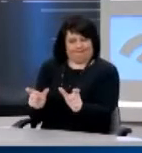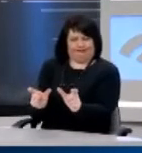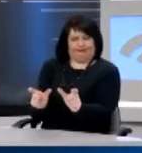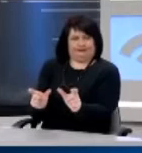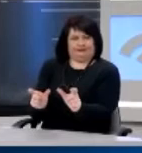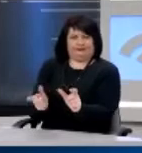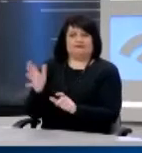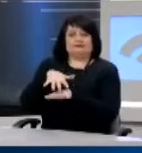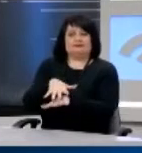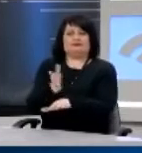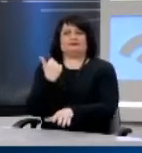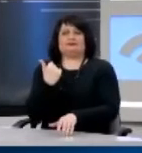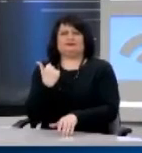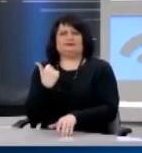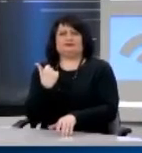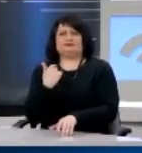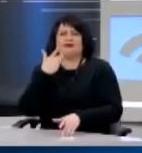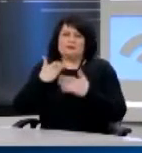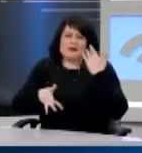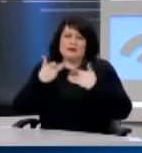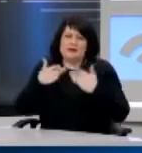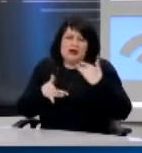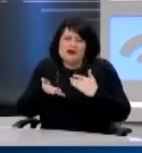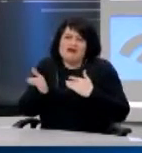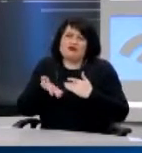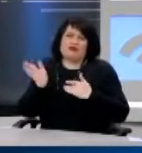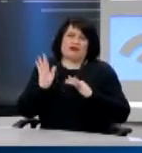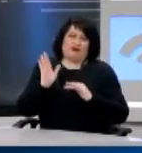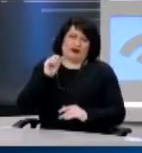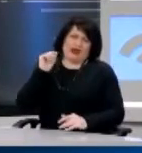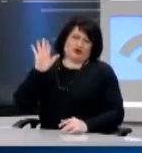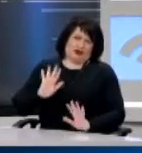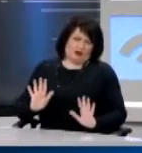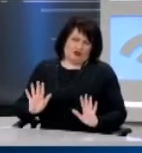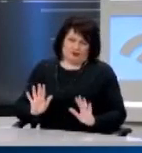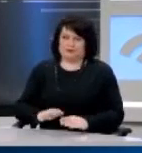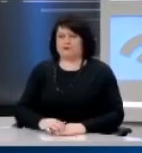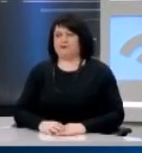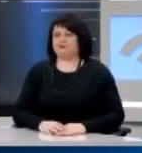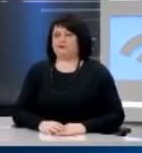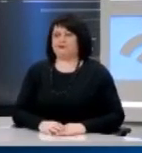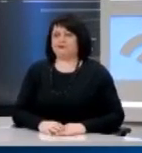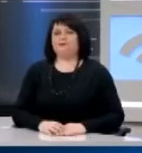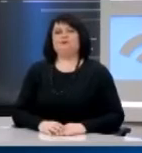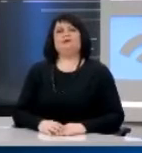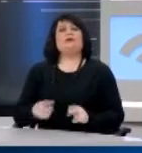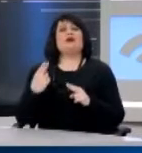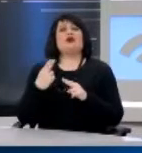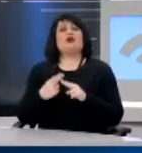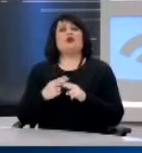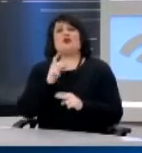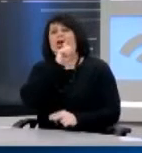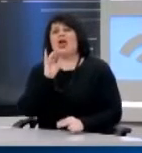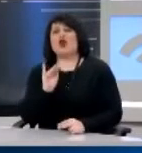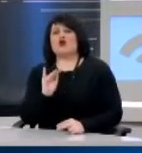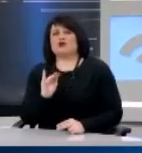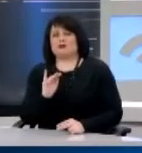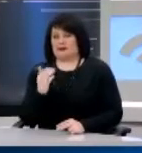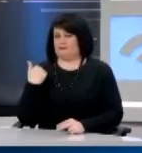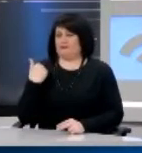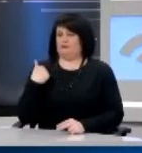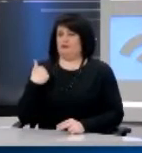στο εξωτερικό. Και το κρίσιμο ερώτημα είναι, μιας και λέτε ότι να μην συζητήσουμε μόνο με το βλέμμα μας στην τρέχουσα